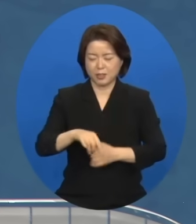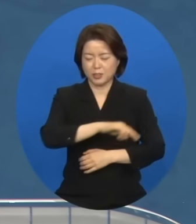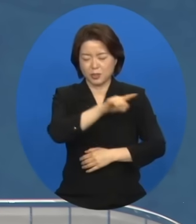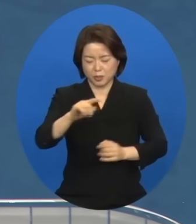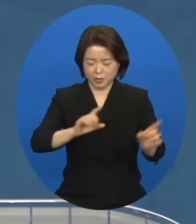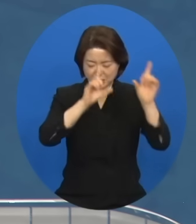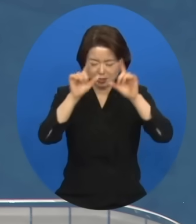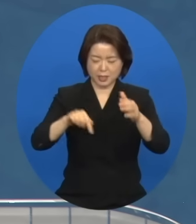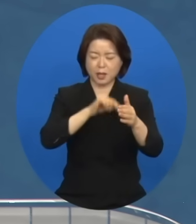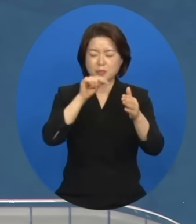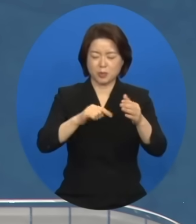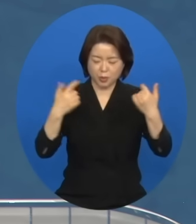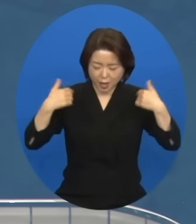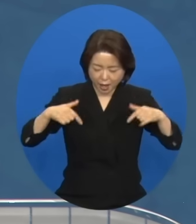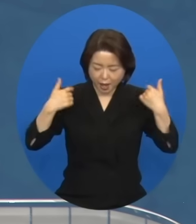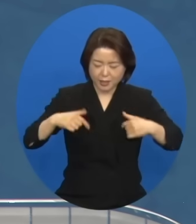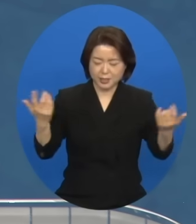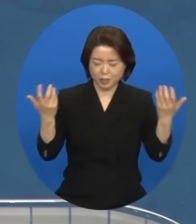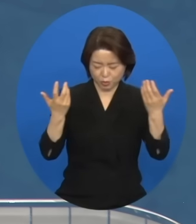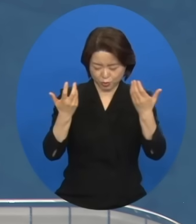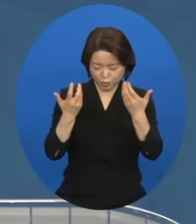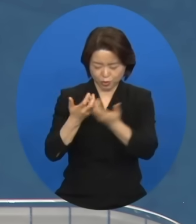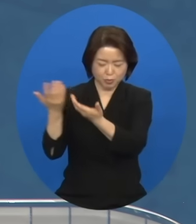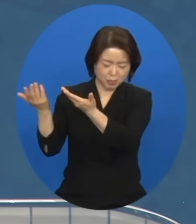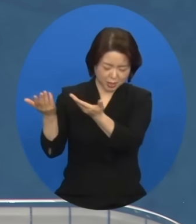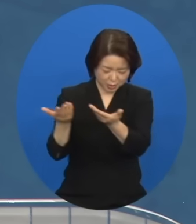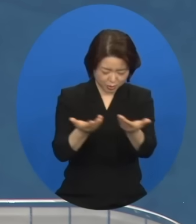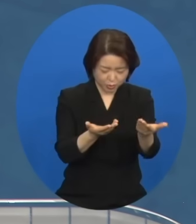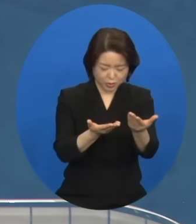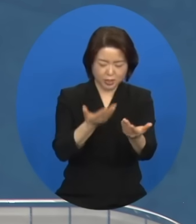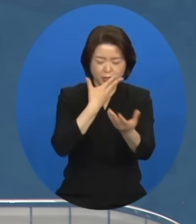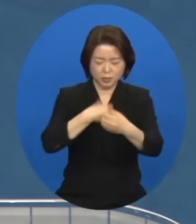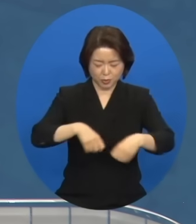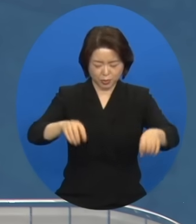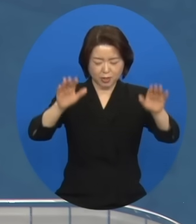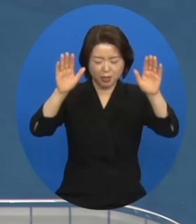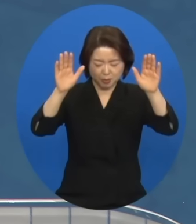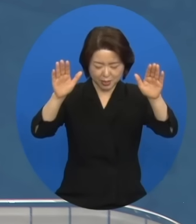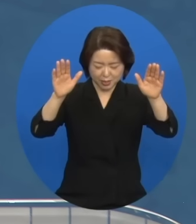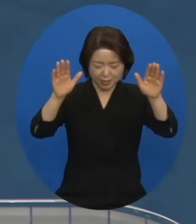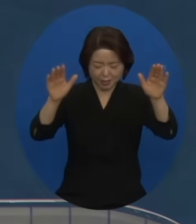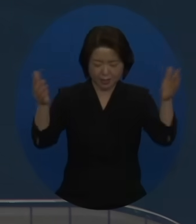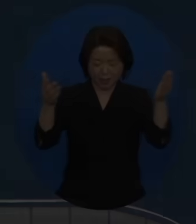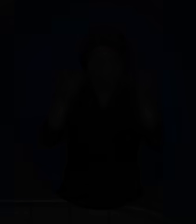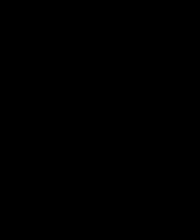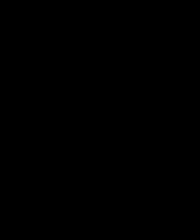삶 속에 항상 충만하시기를 축원하옵나이다. 아멘.